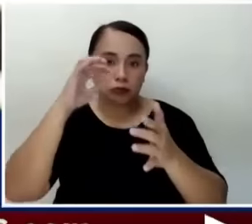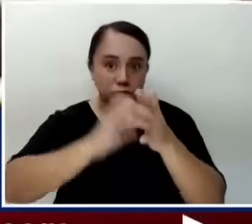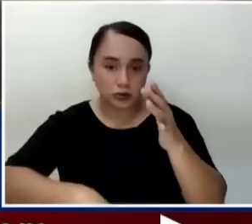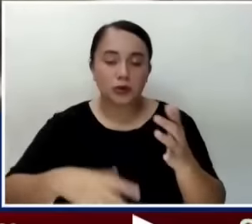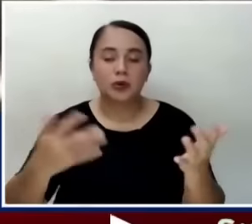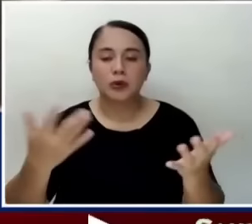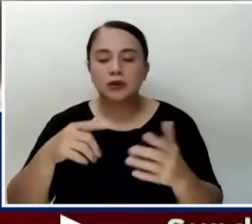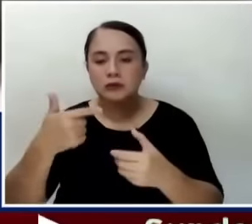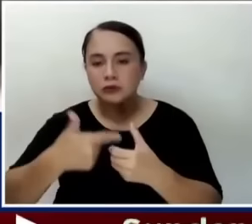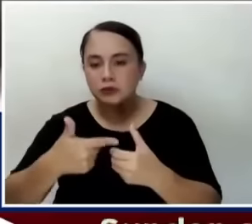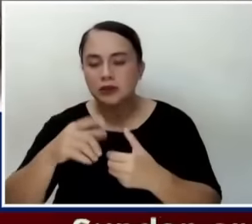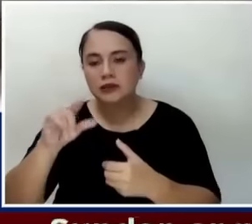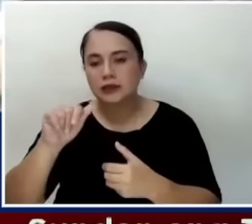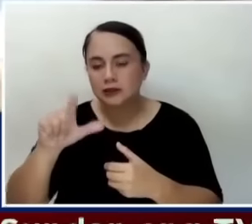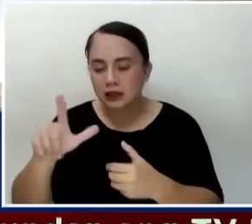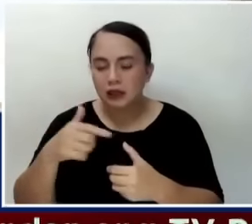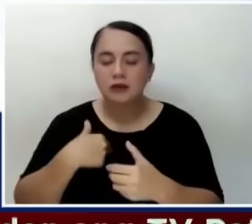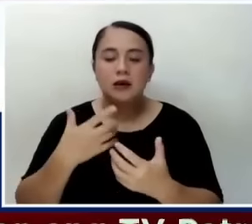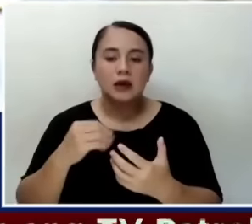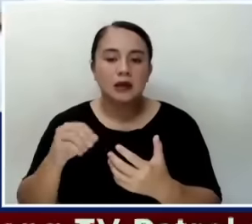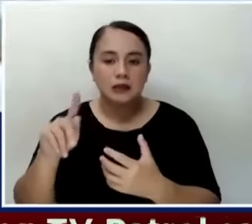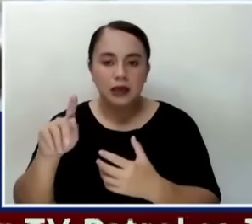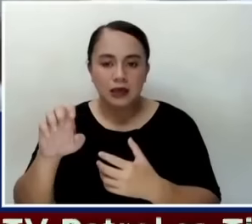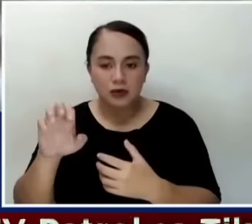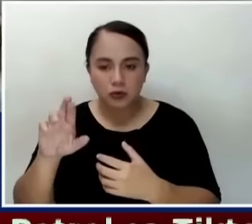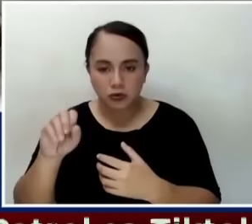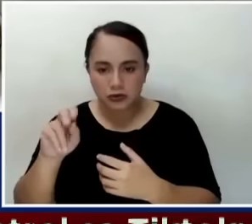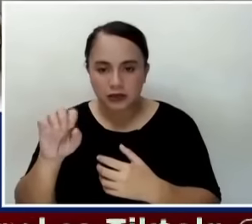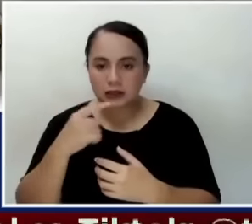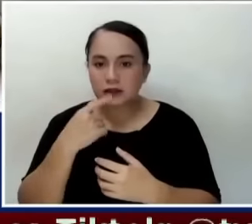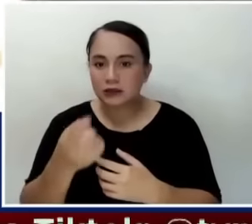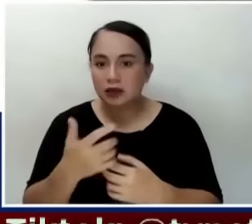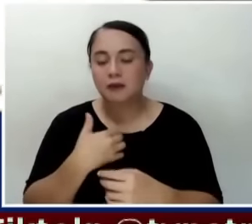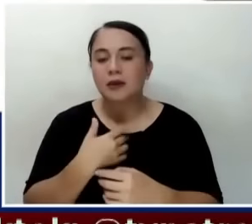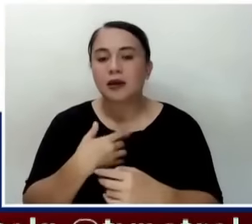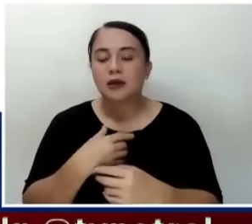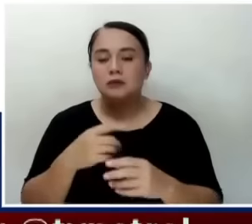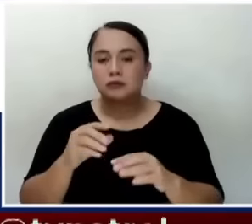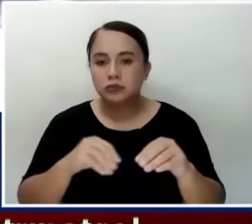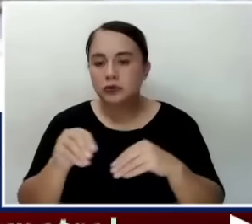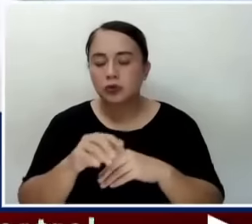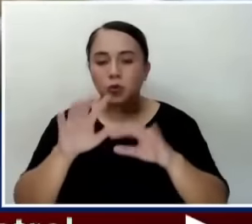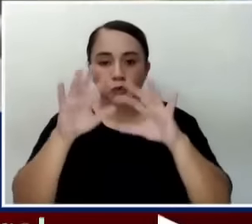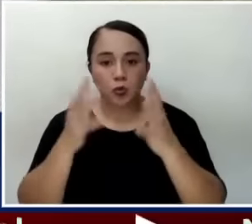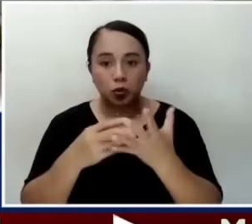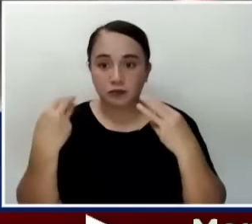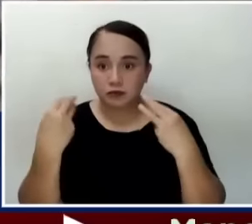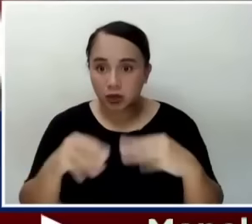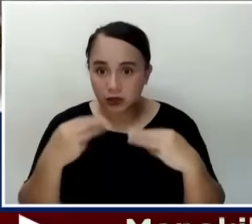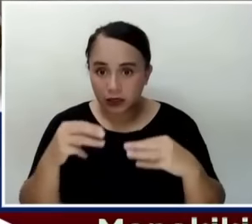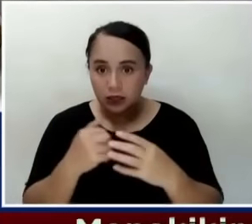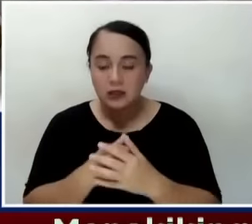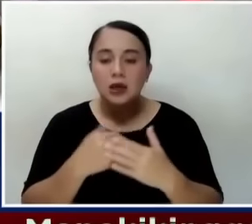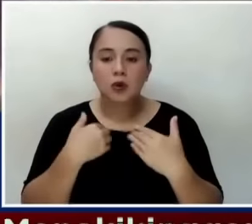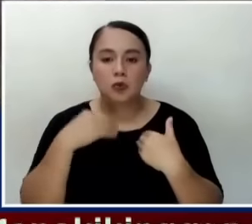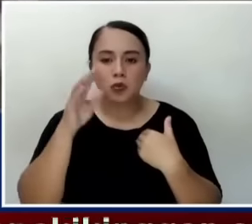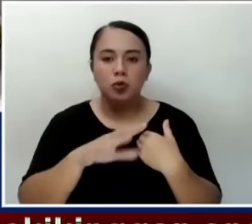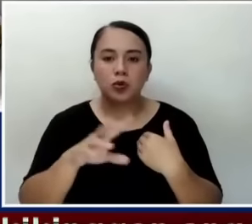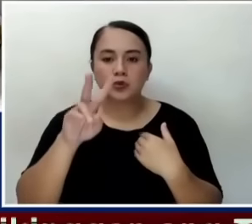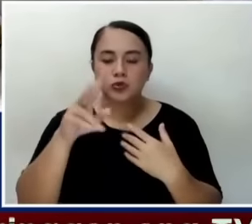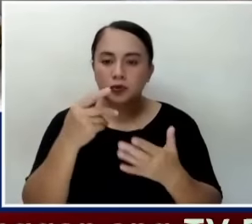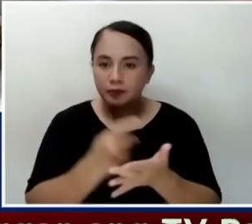gasolina at kerosene sa susunod na linggo. Batay sa unang tatlong araw ng trading sa world market, umaabot na sa mahigit 2 pesos